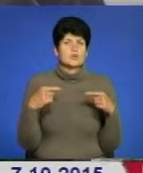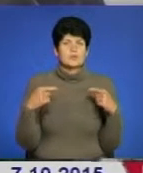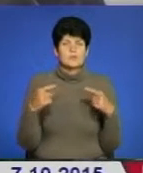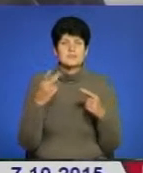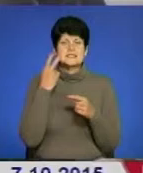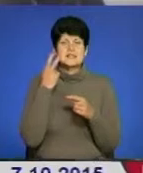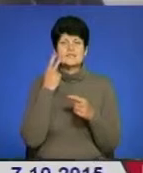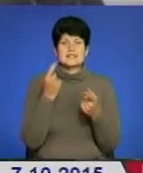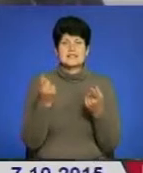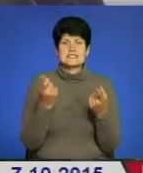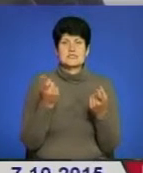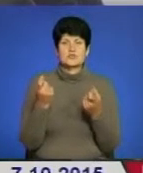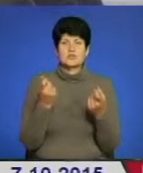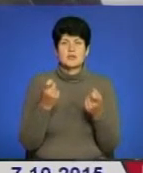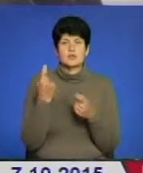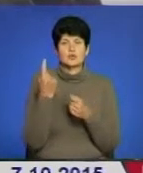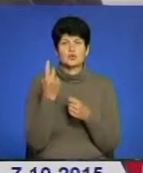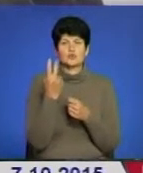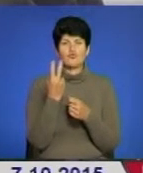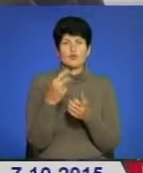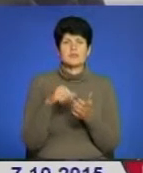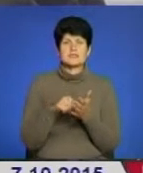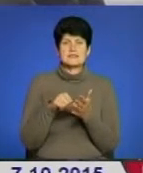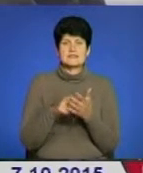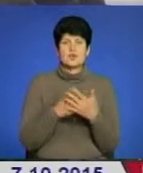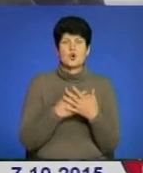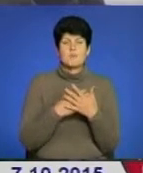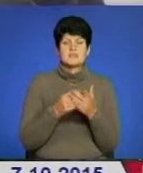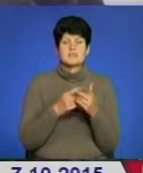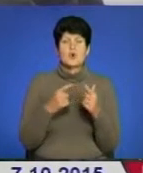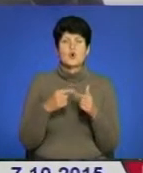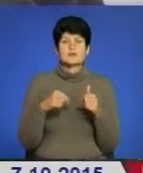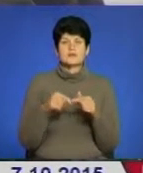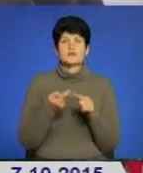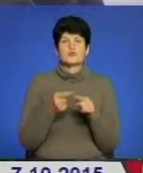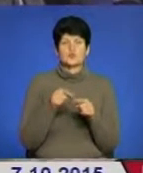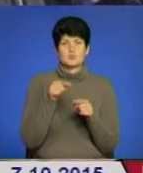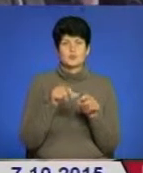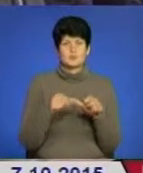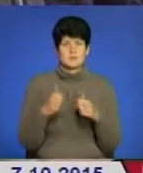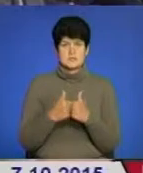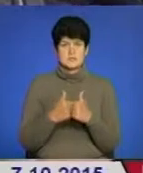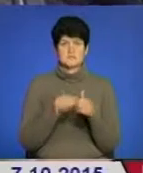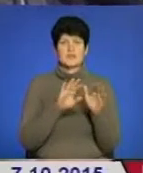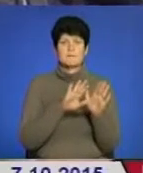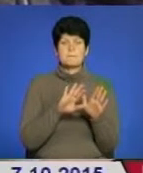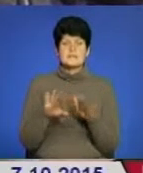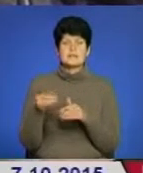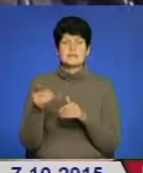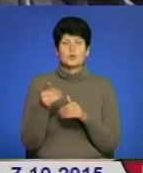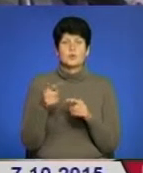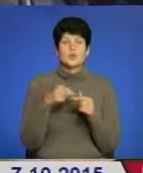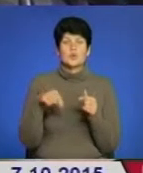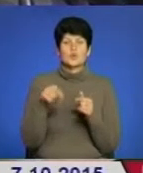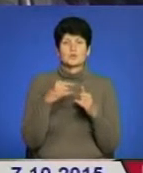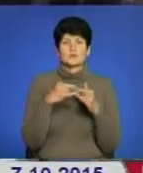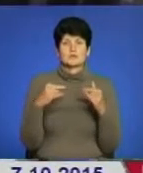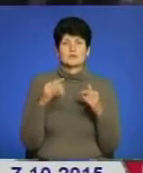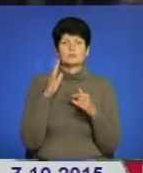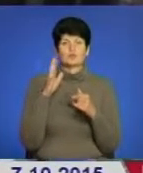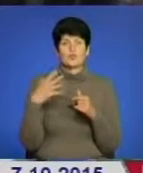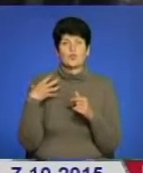завжди залучаємо одного-двох представників громадських організацій в цю комісію. Після Тернополя круглі столи відбудуться